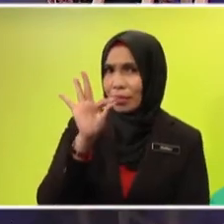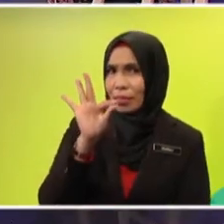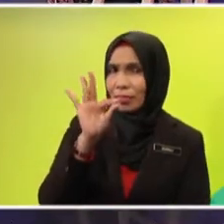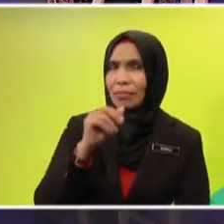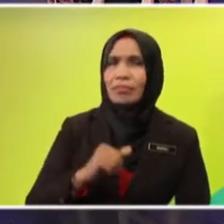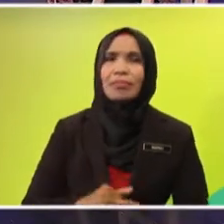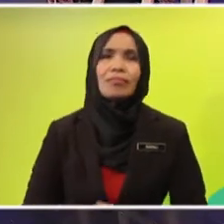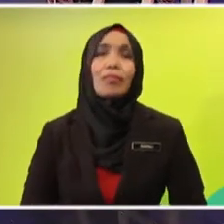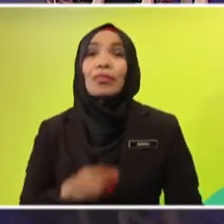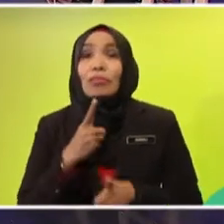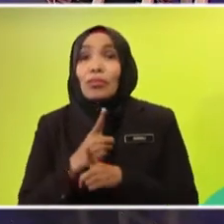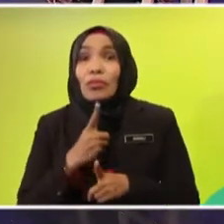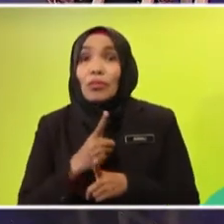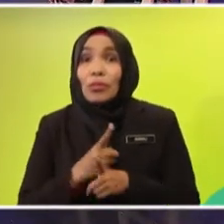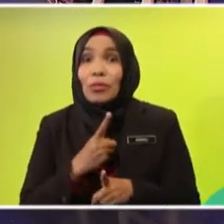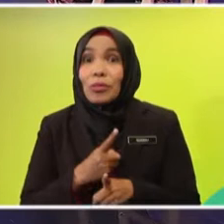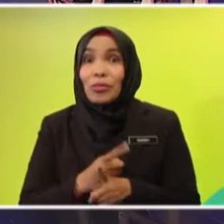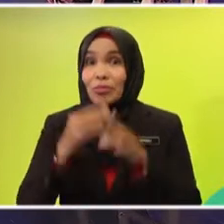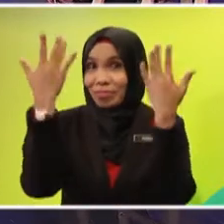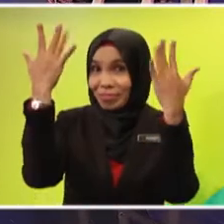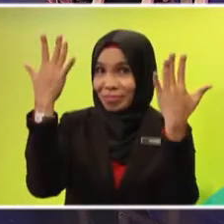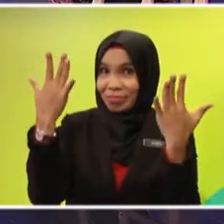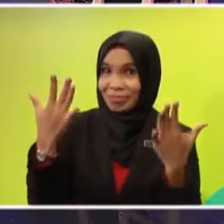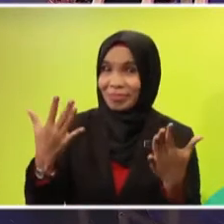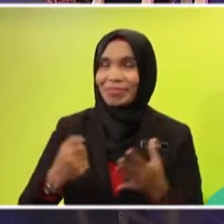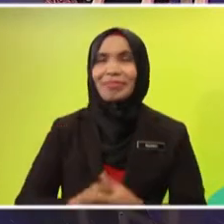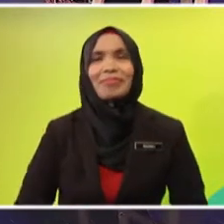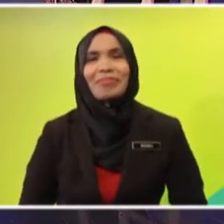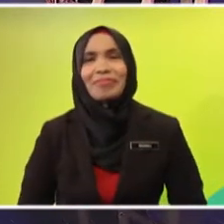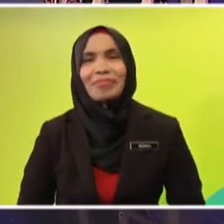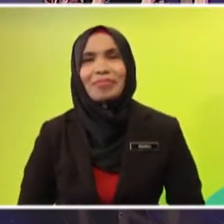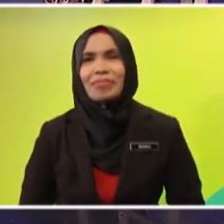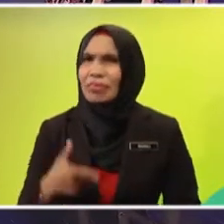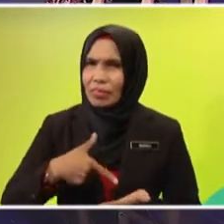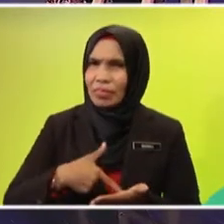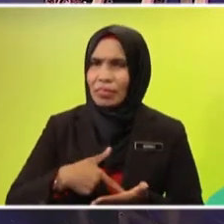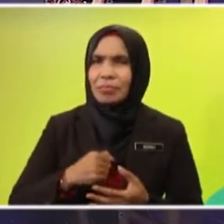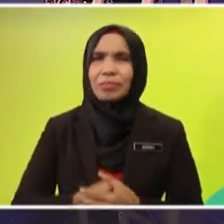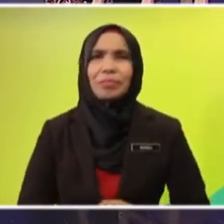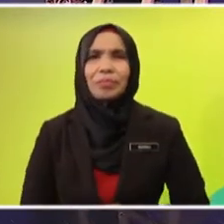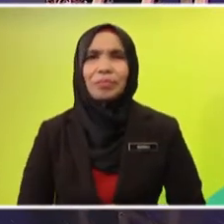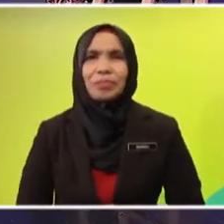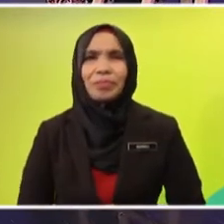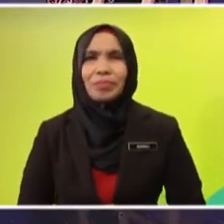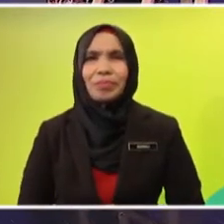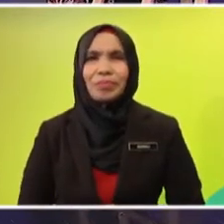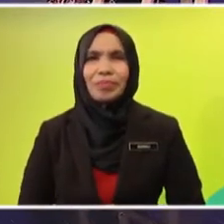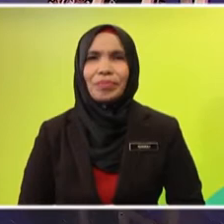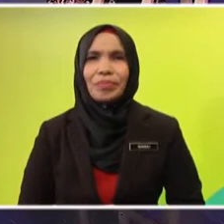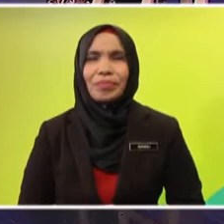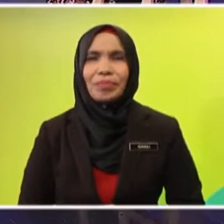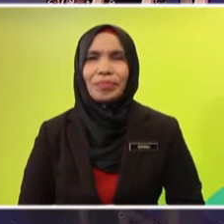Hai hehehe betul ya ya oke oke lagi sih begitu coba lagi coba lagi dan